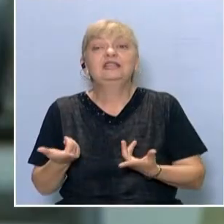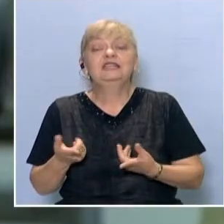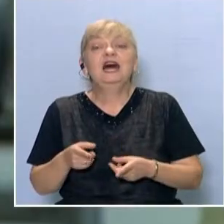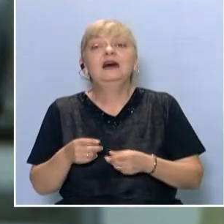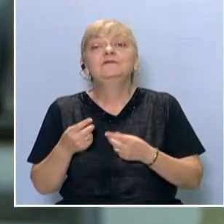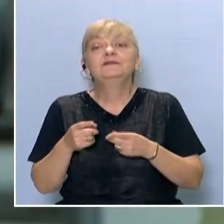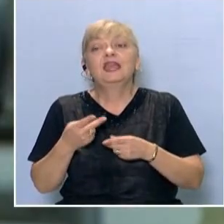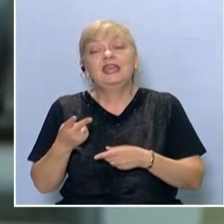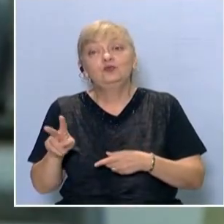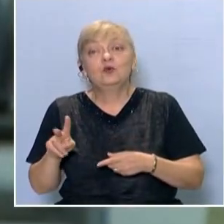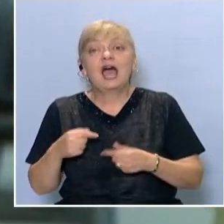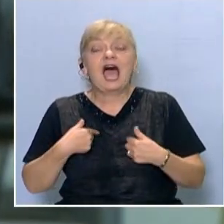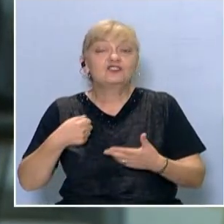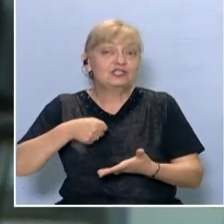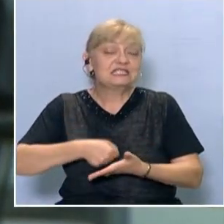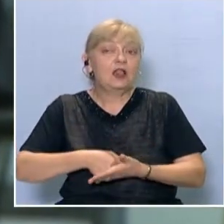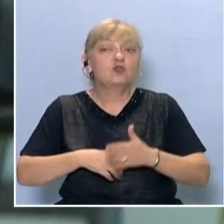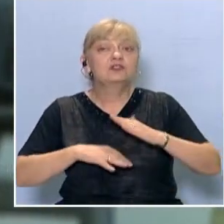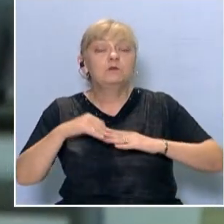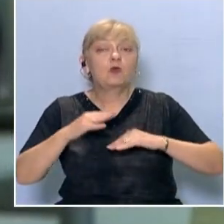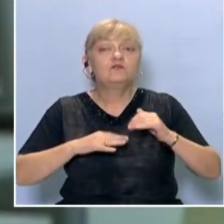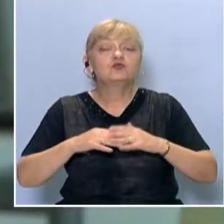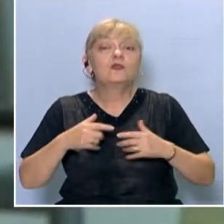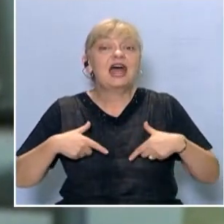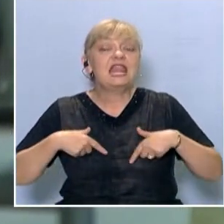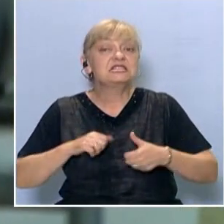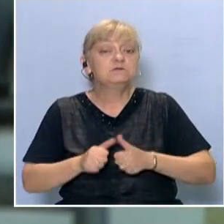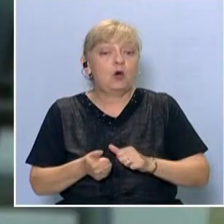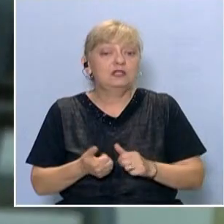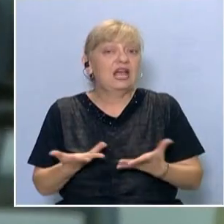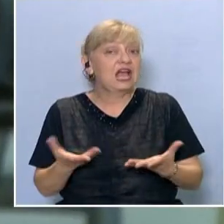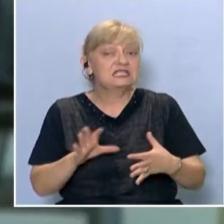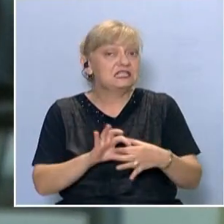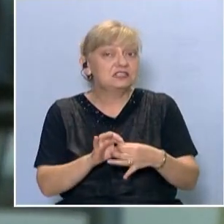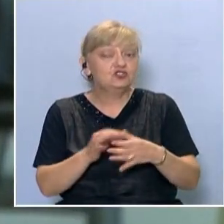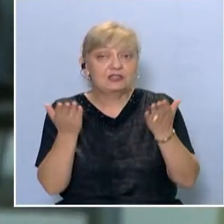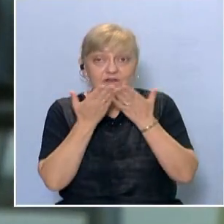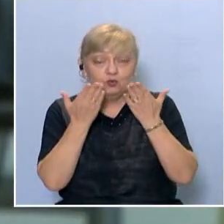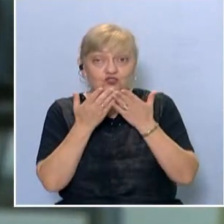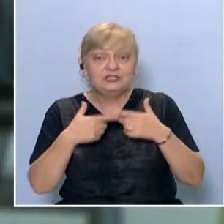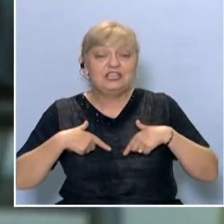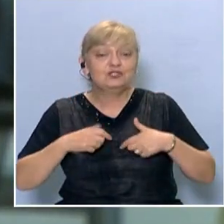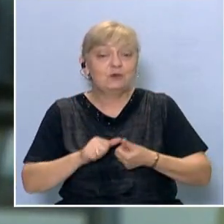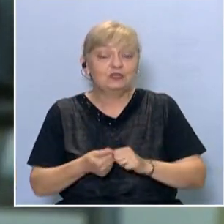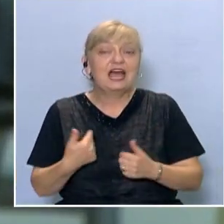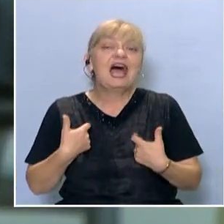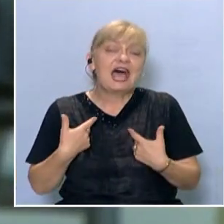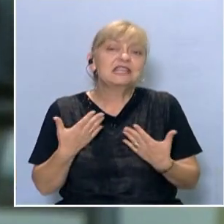спорт. Как се съчетават спорт на такова ниво и учене? Еми, наблягам повече на спорта със